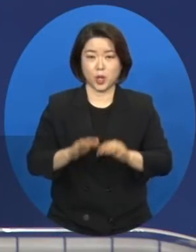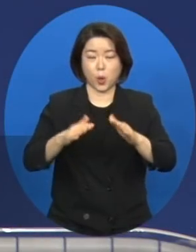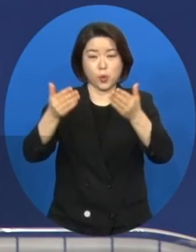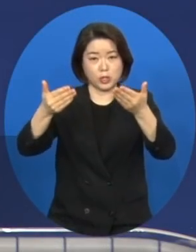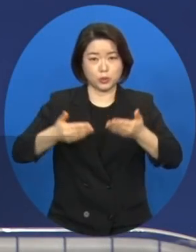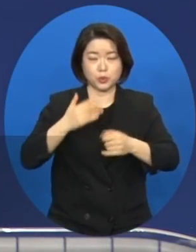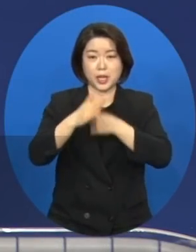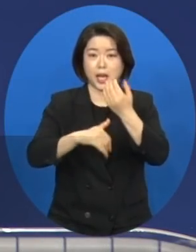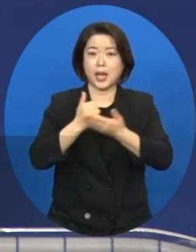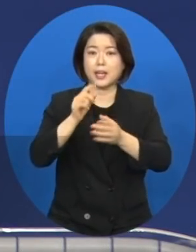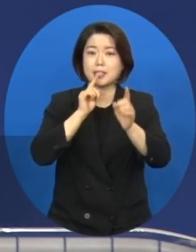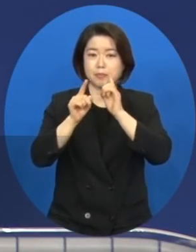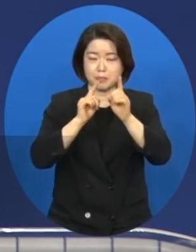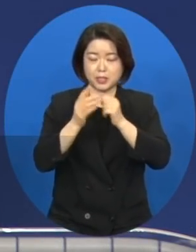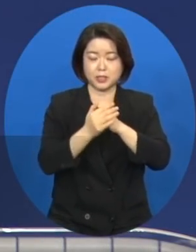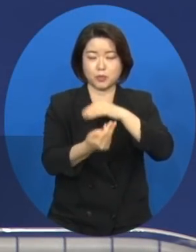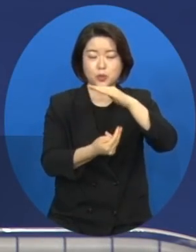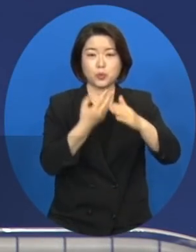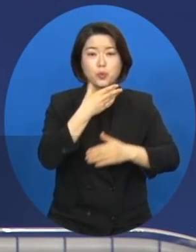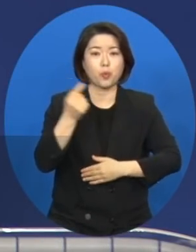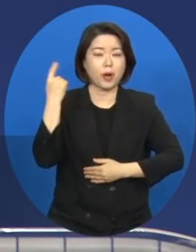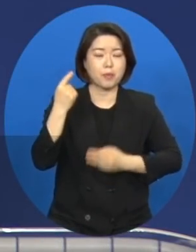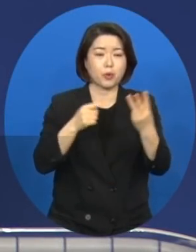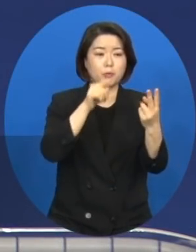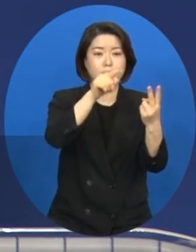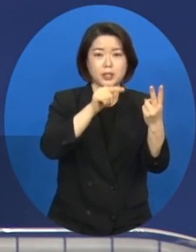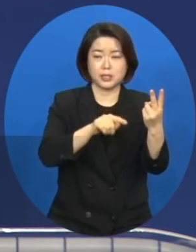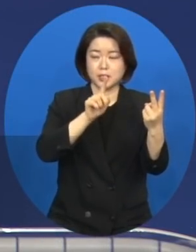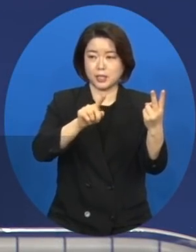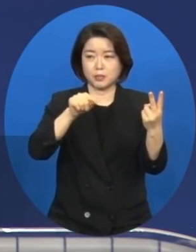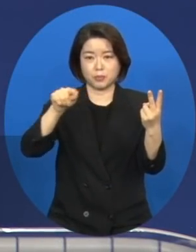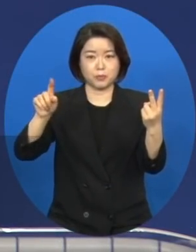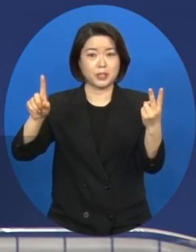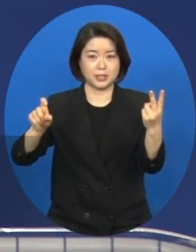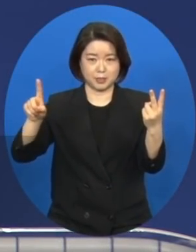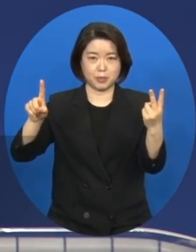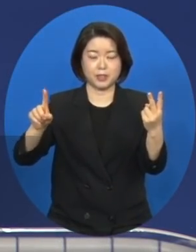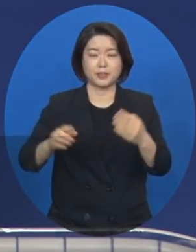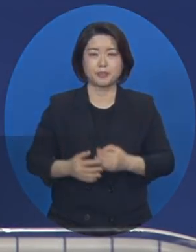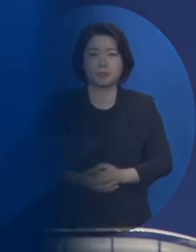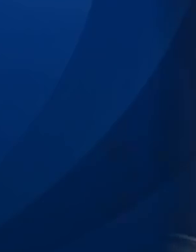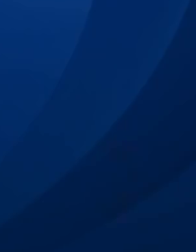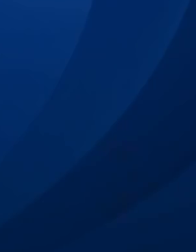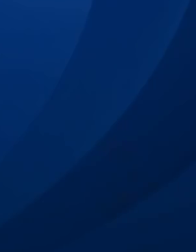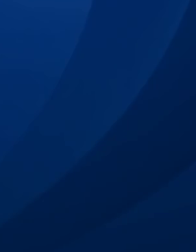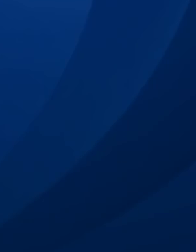오늘 우리에게 주신 하나님의 말씀은 요한복음 2장 1절부터 11절 말씀입니다.